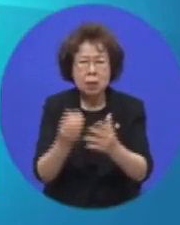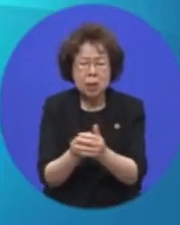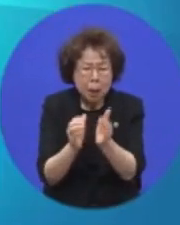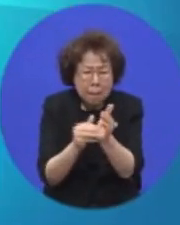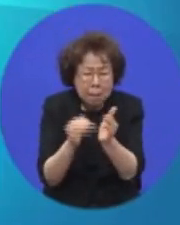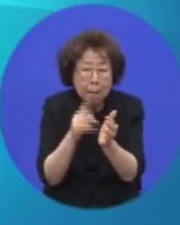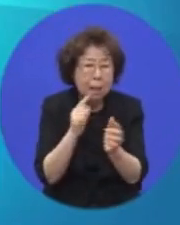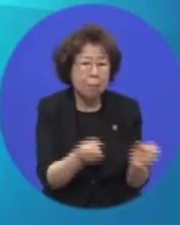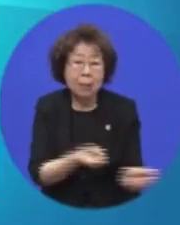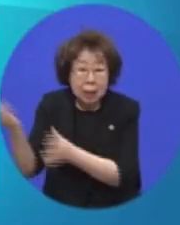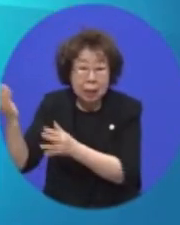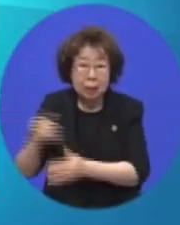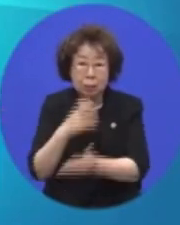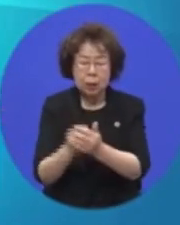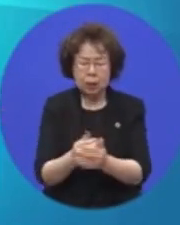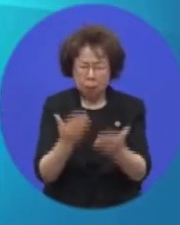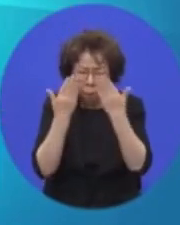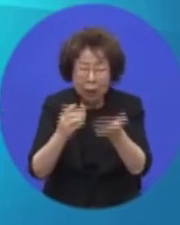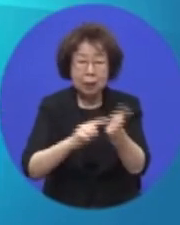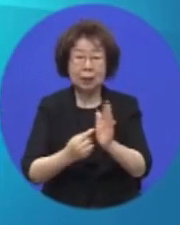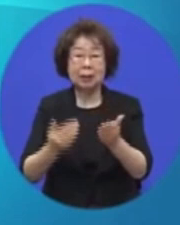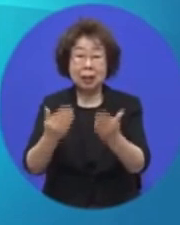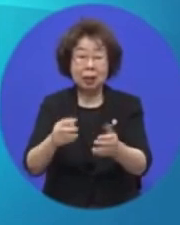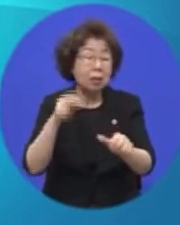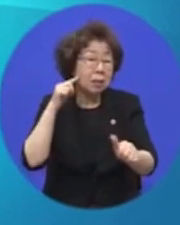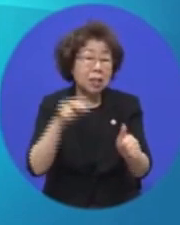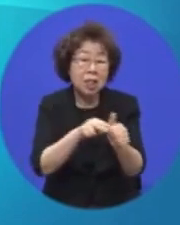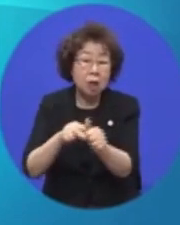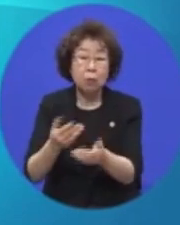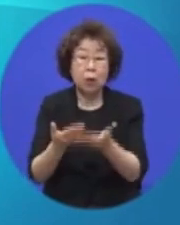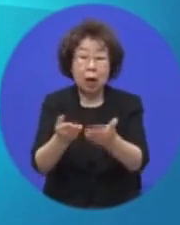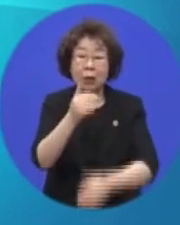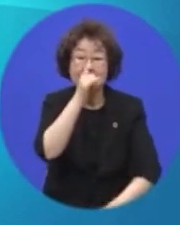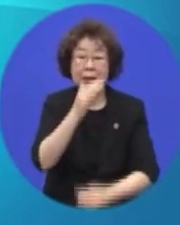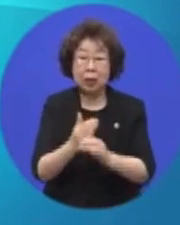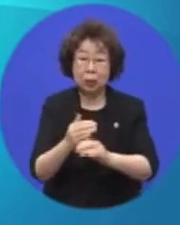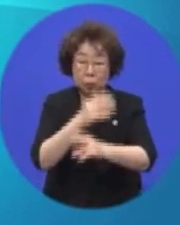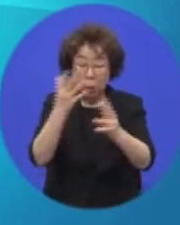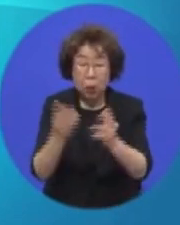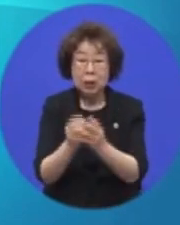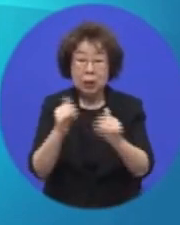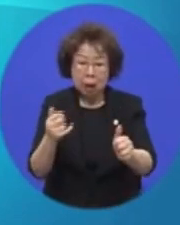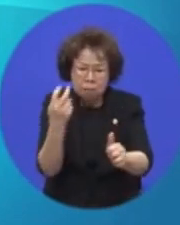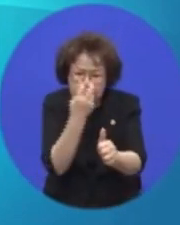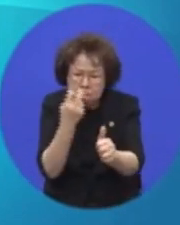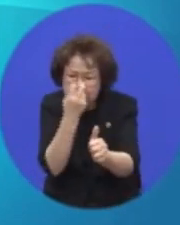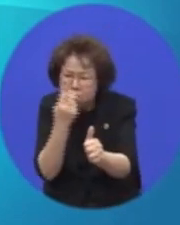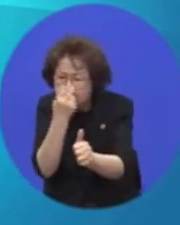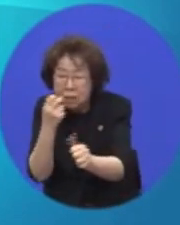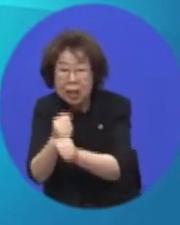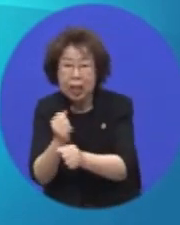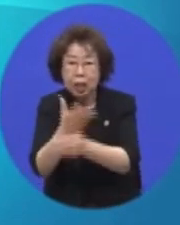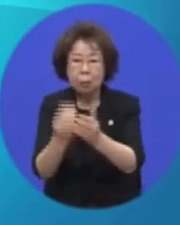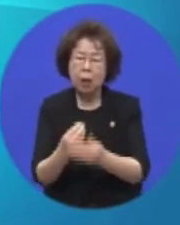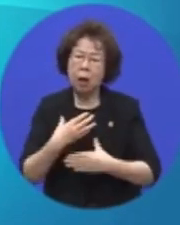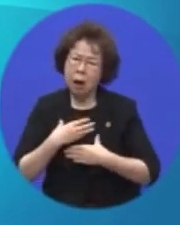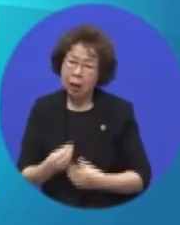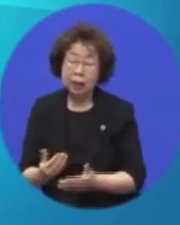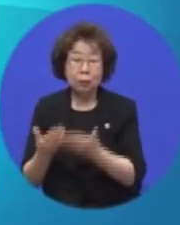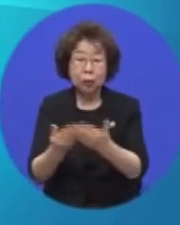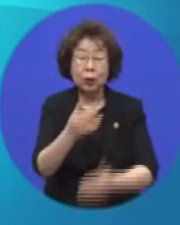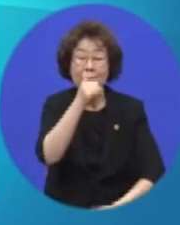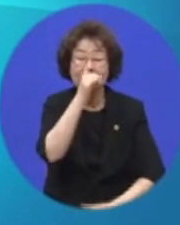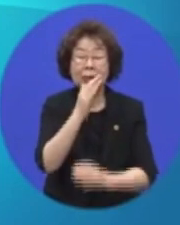초반부터 투명하게 정보를 공개하고 가능성이 있는 모든 사람들을 병사 함으로써 국민을 안심시키고